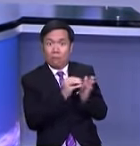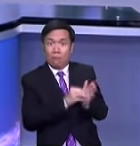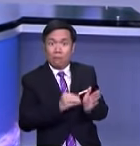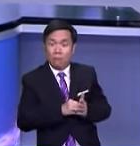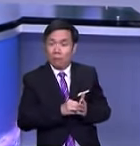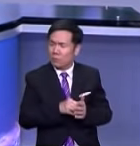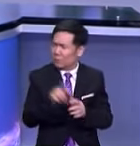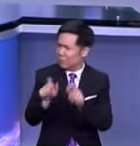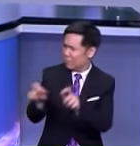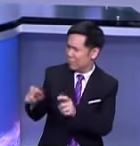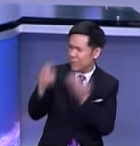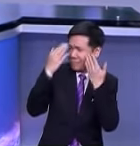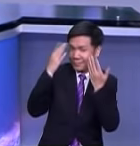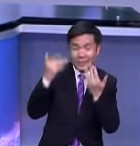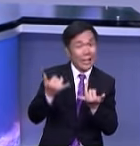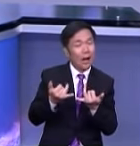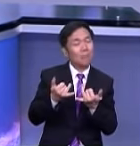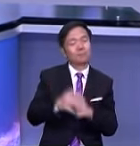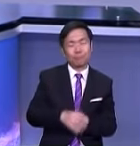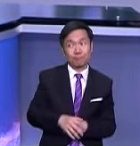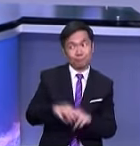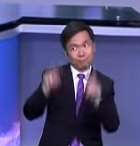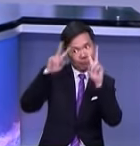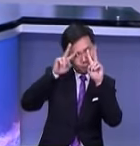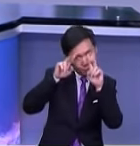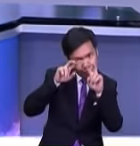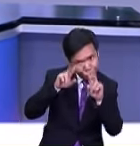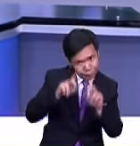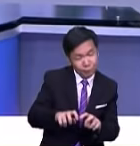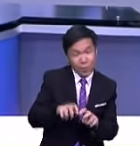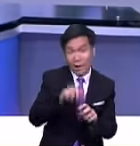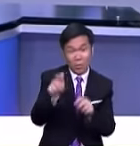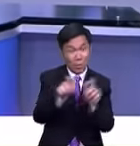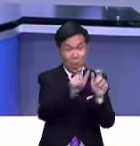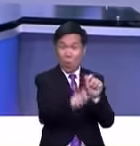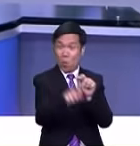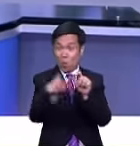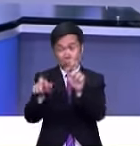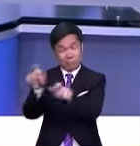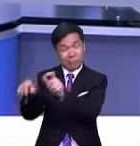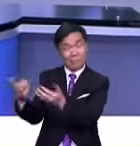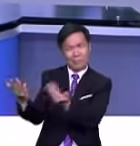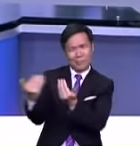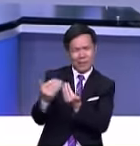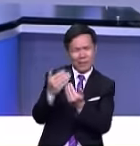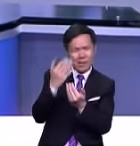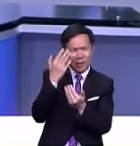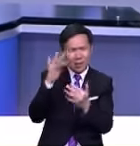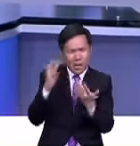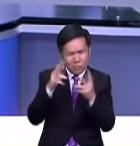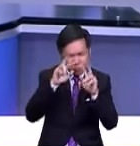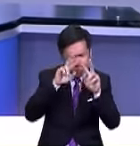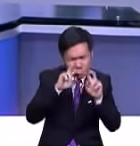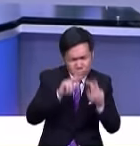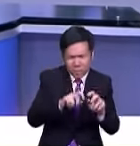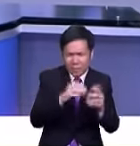Seri Hamzah Zainuddin, pihaknya dalam proses mendapatkan maklumat lanjut daripada individu berkenaan untuk tindakan susulan.